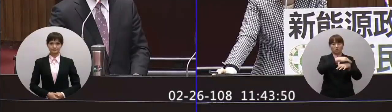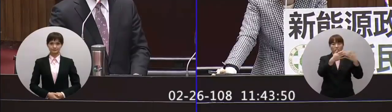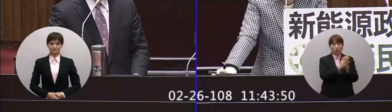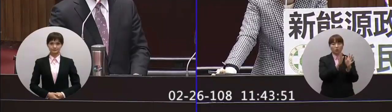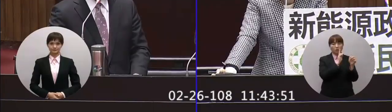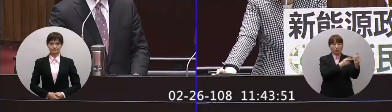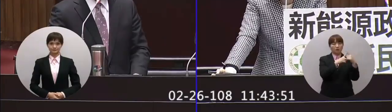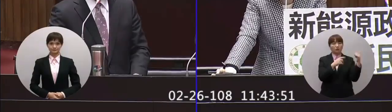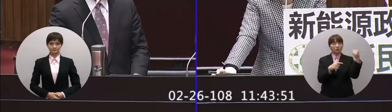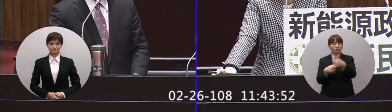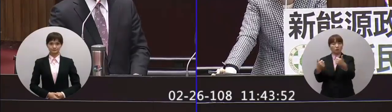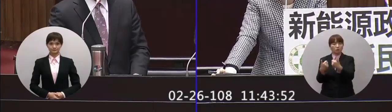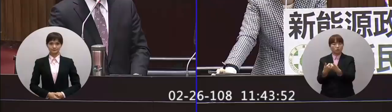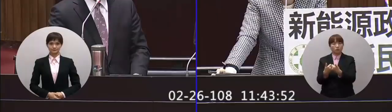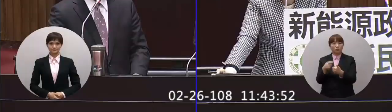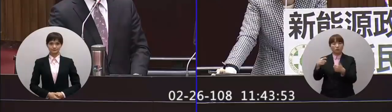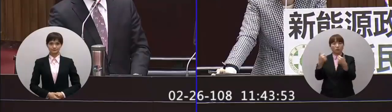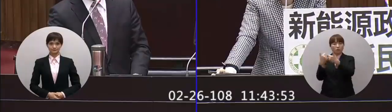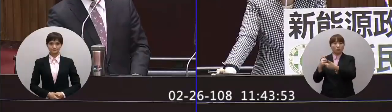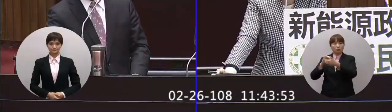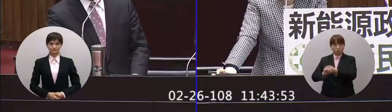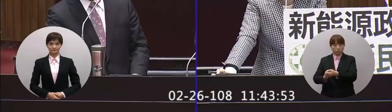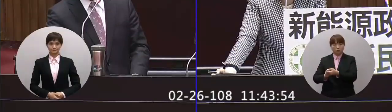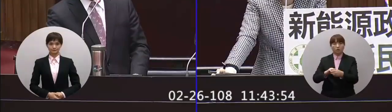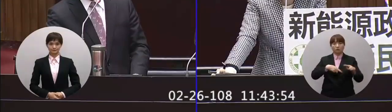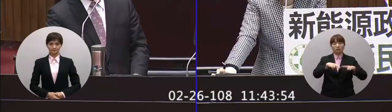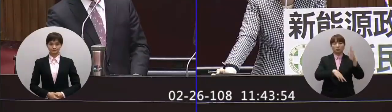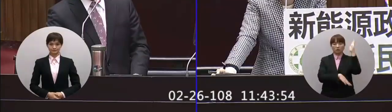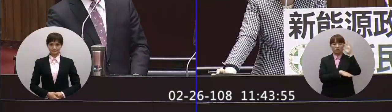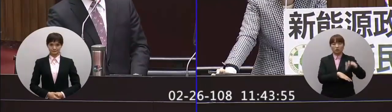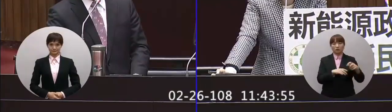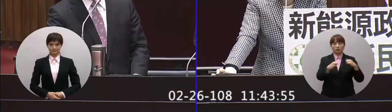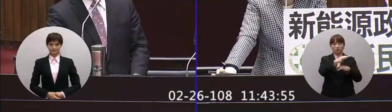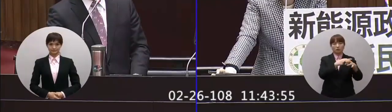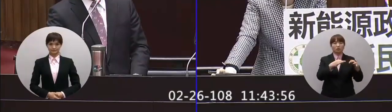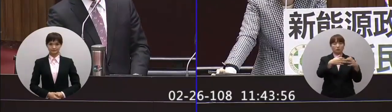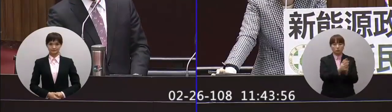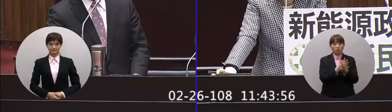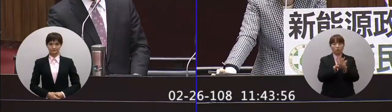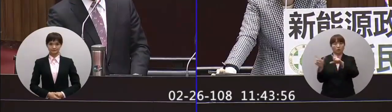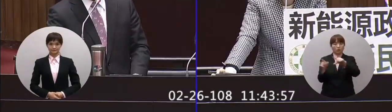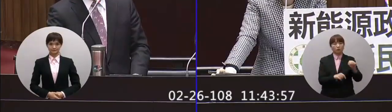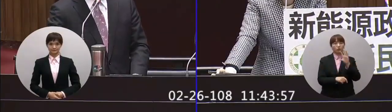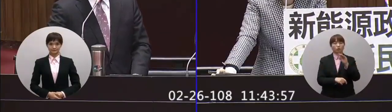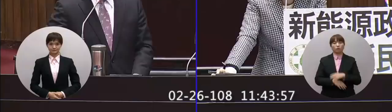参加吗？他们的会议结论，请问行政院跟经济部会参采吗？